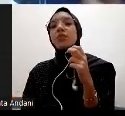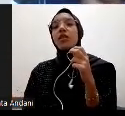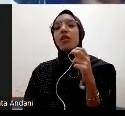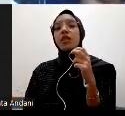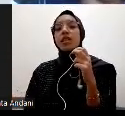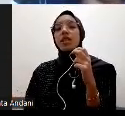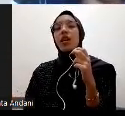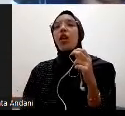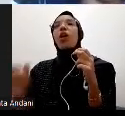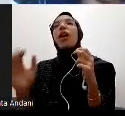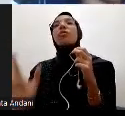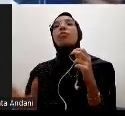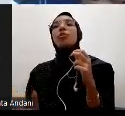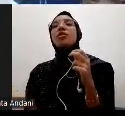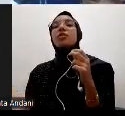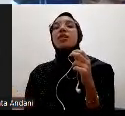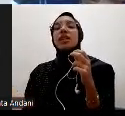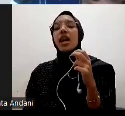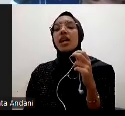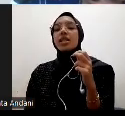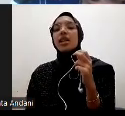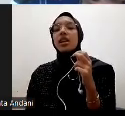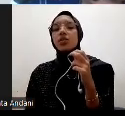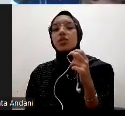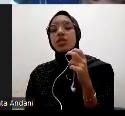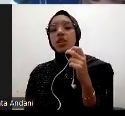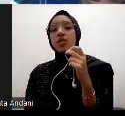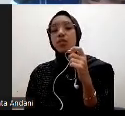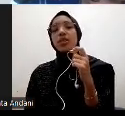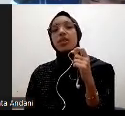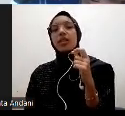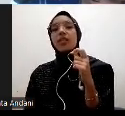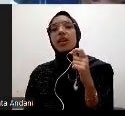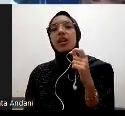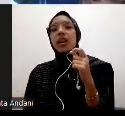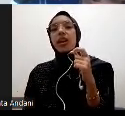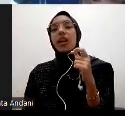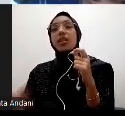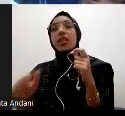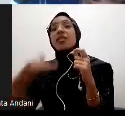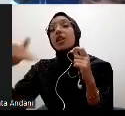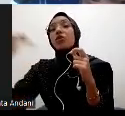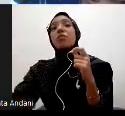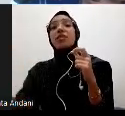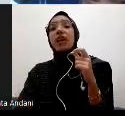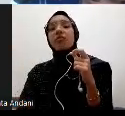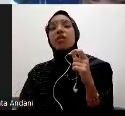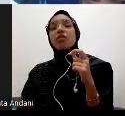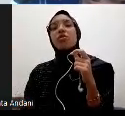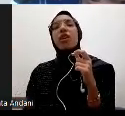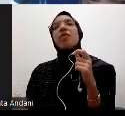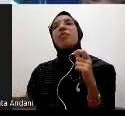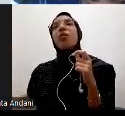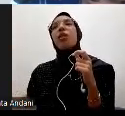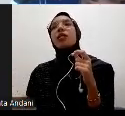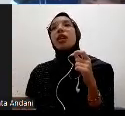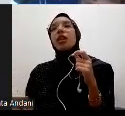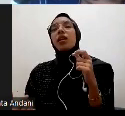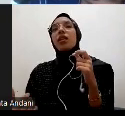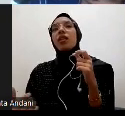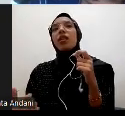dan psikologis. Walaupun sebenarnya hasilnya itu 100%, tidak 100% menunjukkan